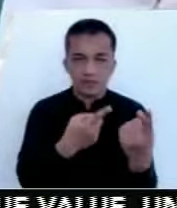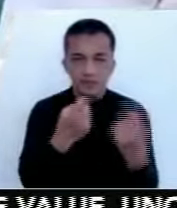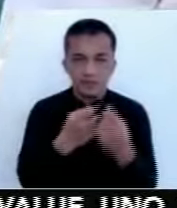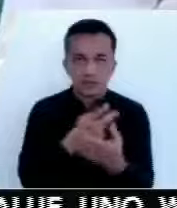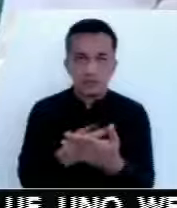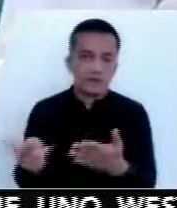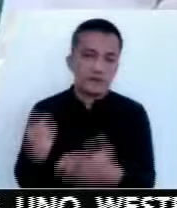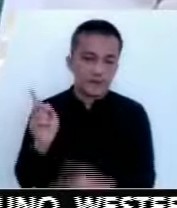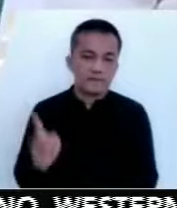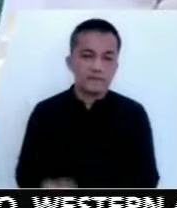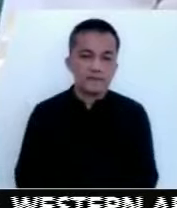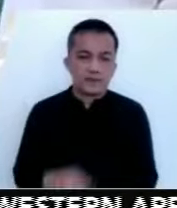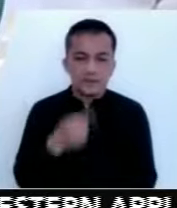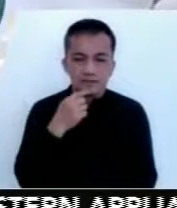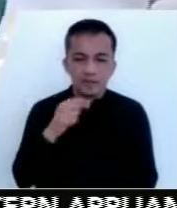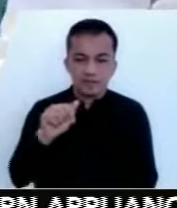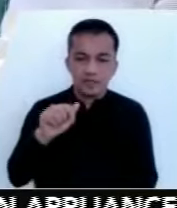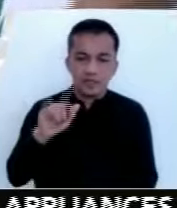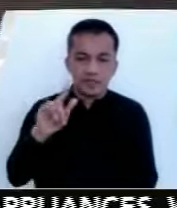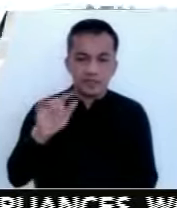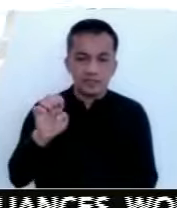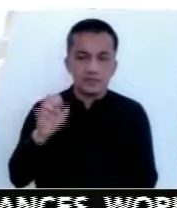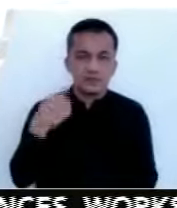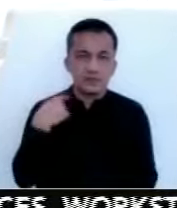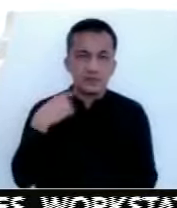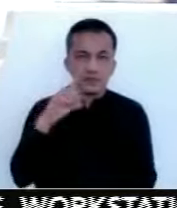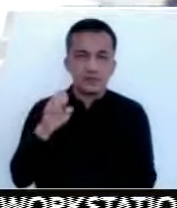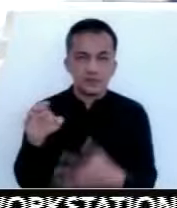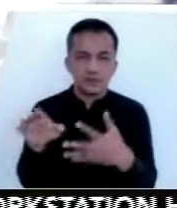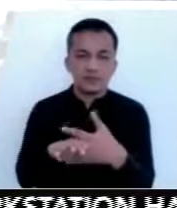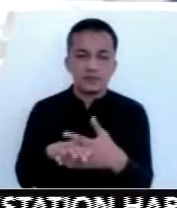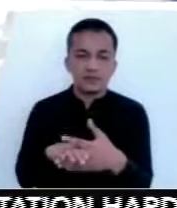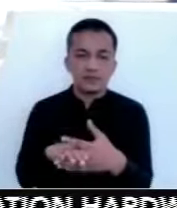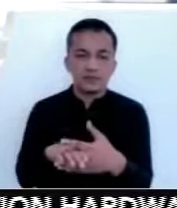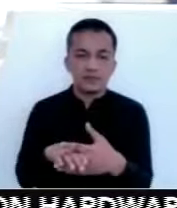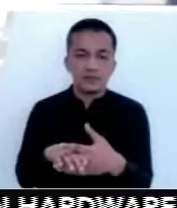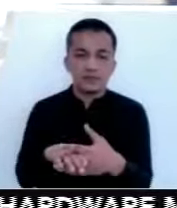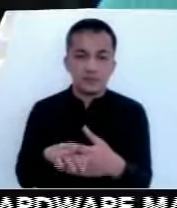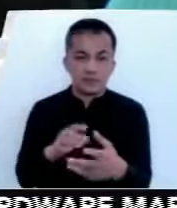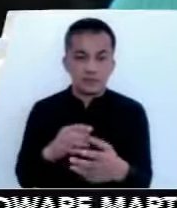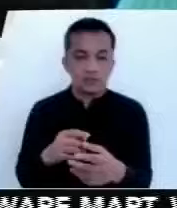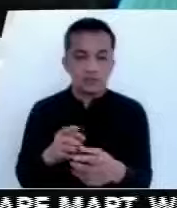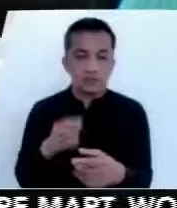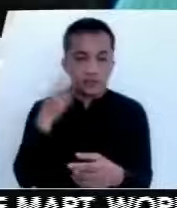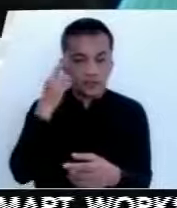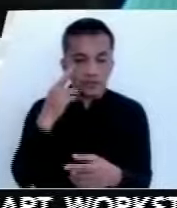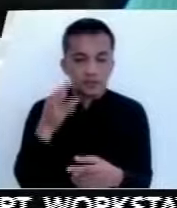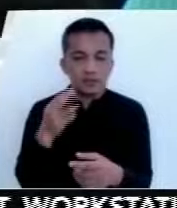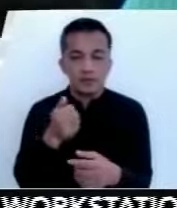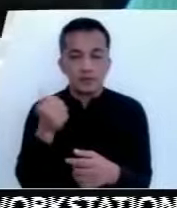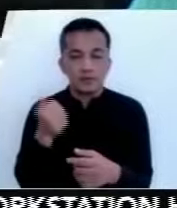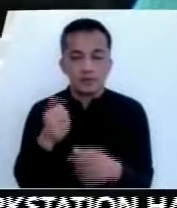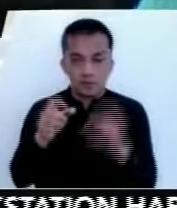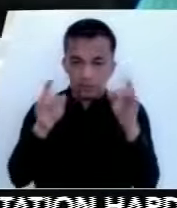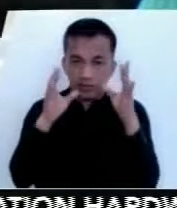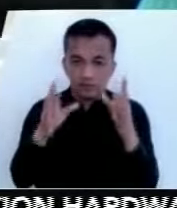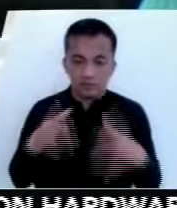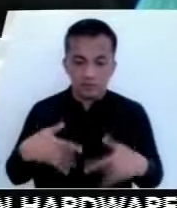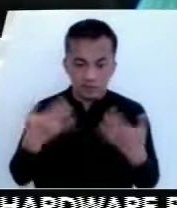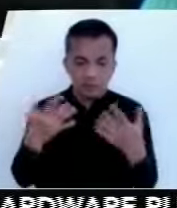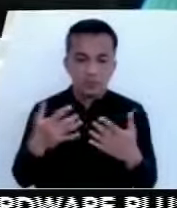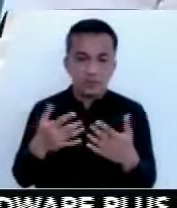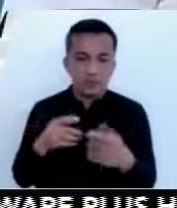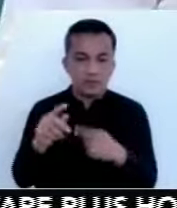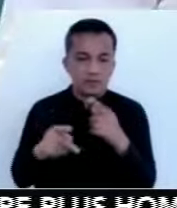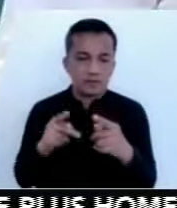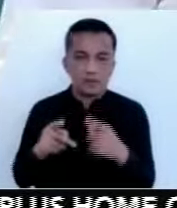Sabi ni Alice may mga kaso na raw kasing nakasampa sa kanya idinahilan din niya na may ibang tao sa buhay niya ang mga taong hindi niya